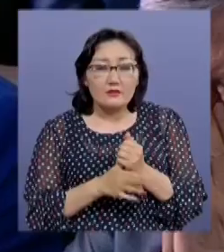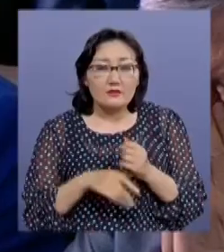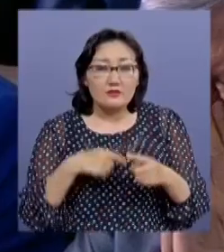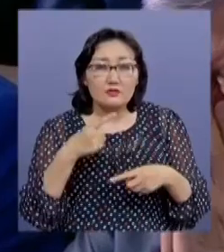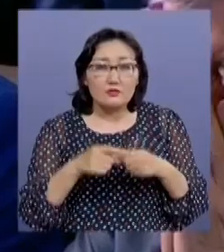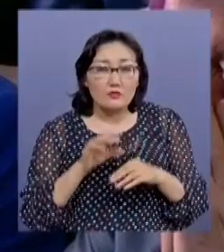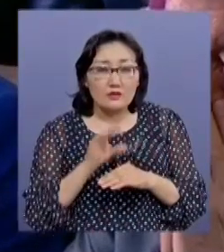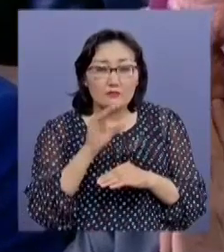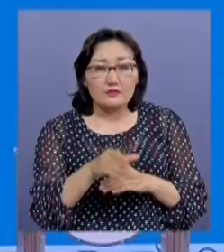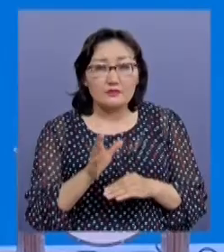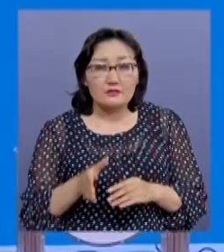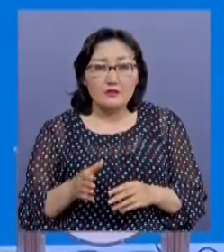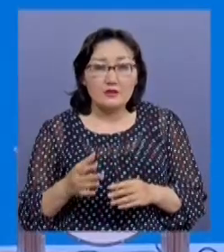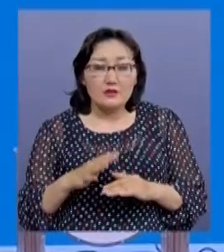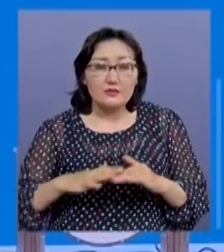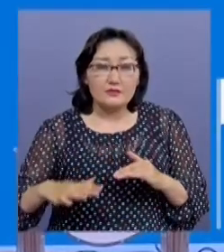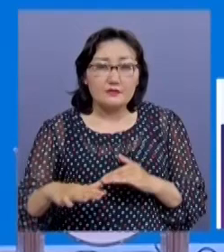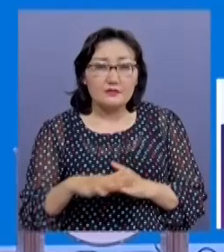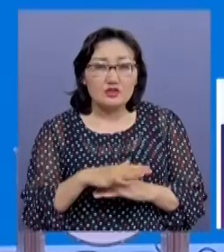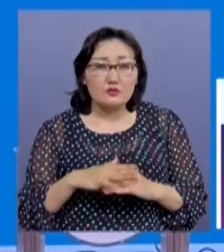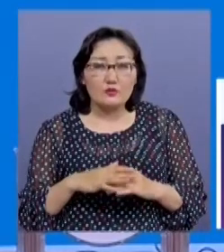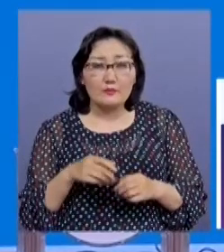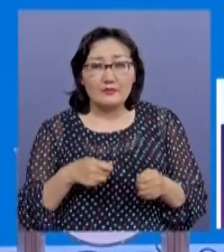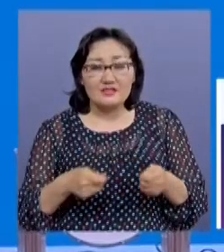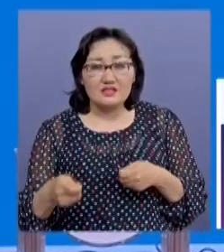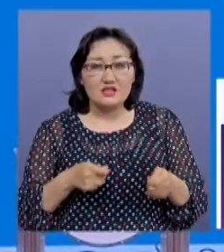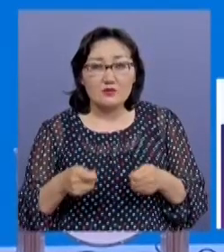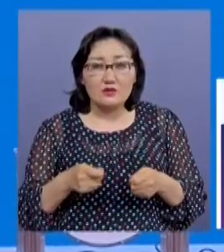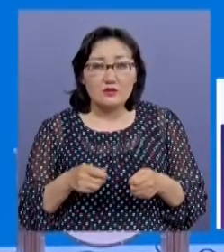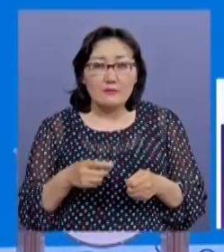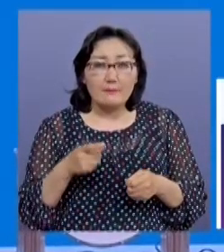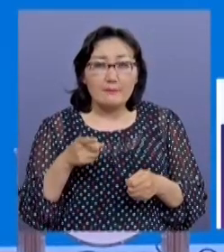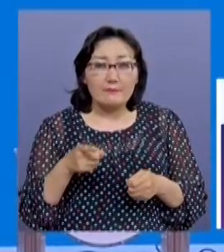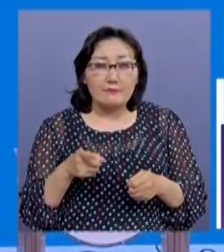арқылы экспортталады. Ел басқару басшылығына